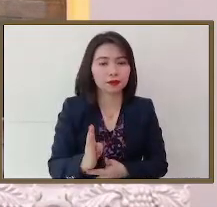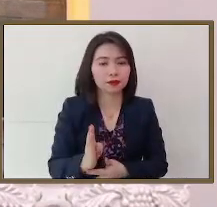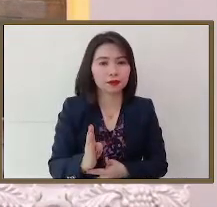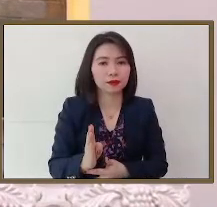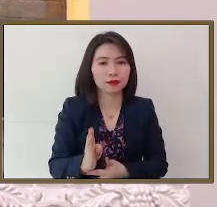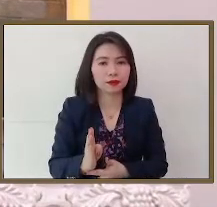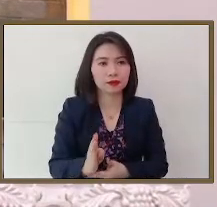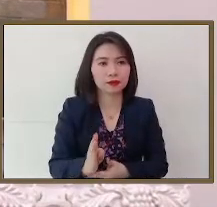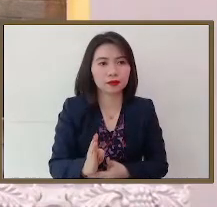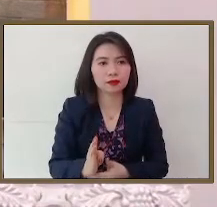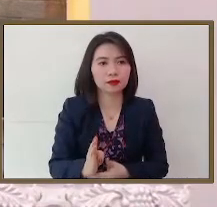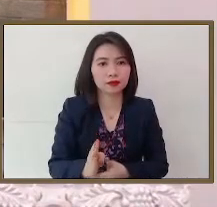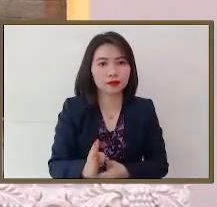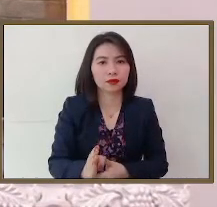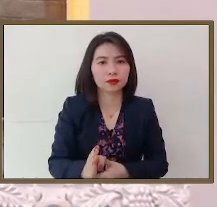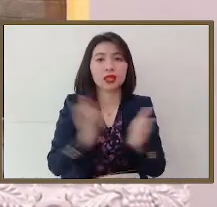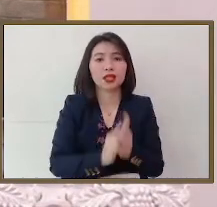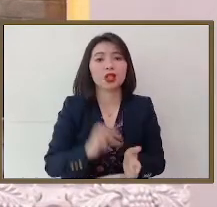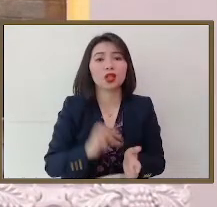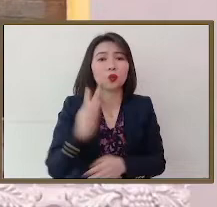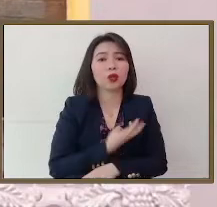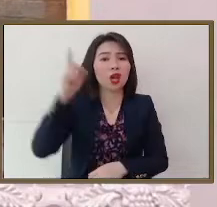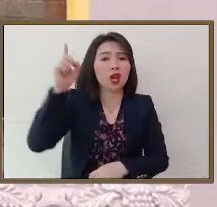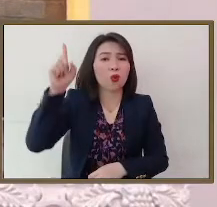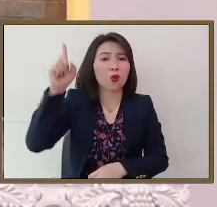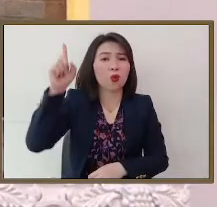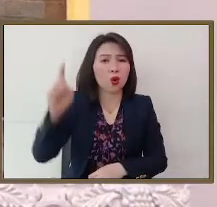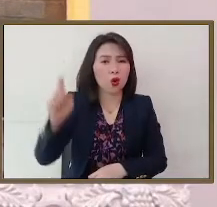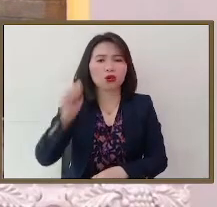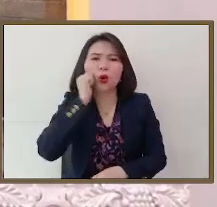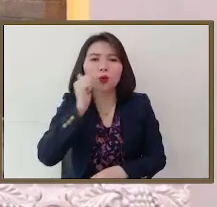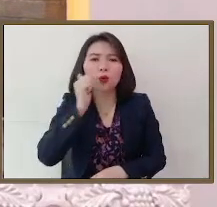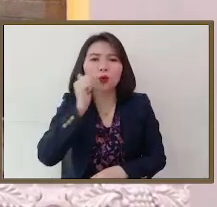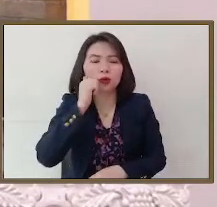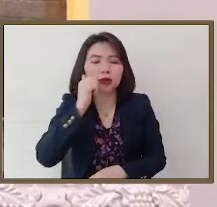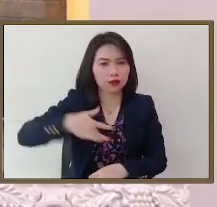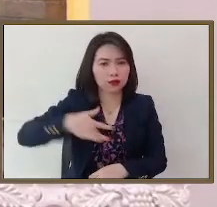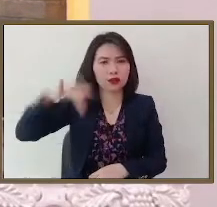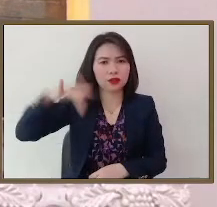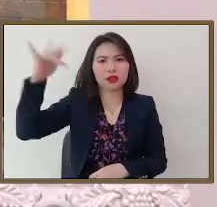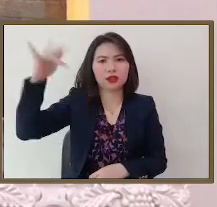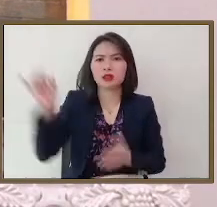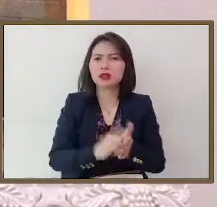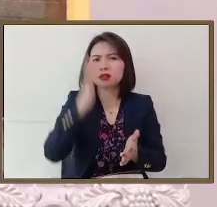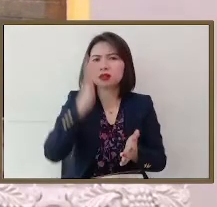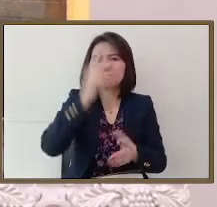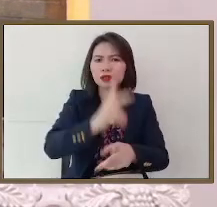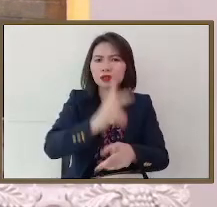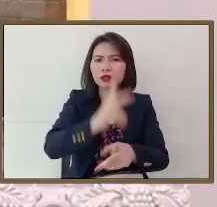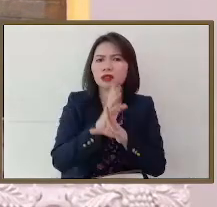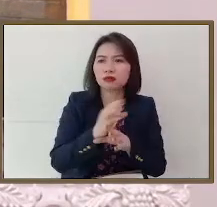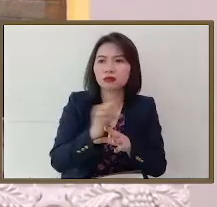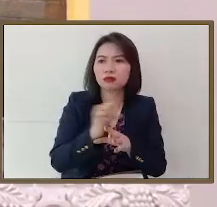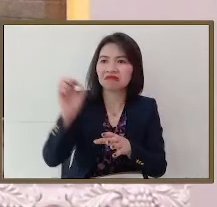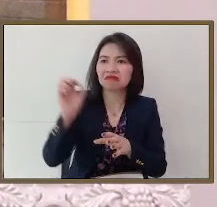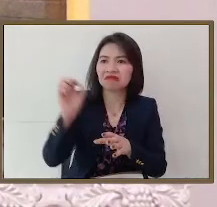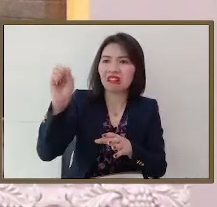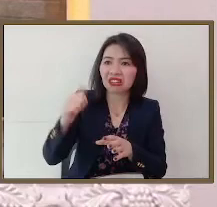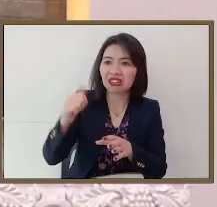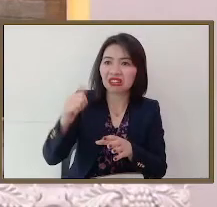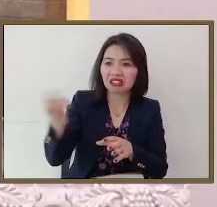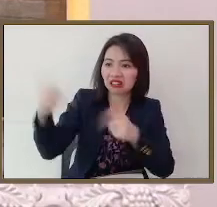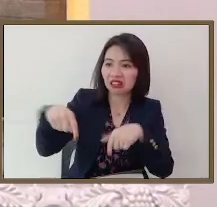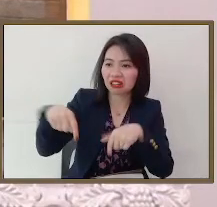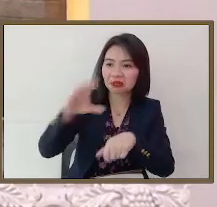Yun po dapat ang maramdaman po natin. Hindi yung pupunta, kaya mag-iingat po tayo, pupunta tayo sa simbahan kasi may okasyon. Pupunta tayo sa simbahan